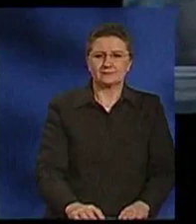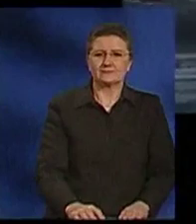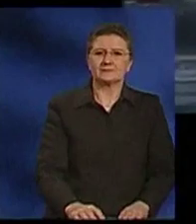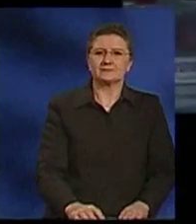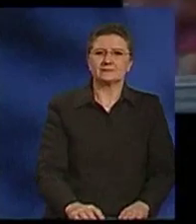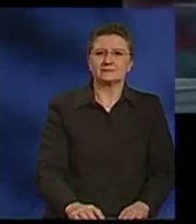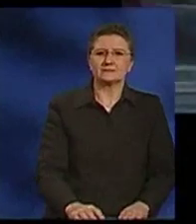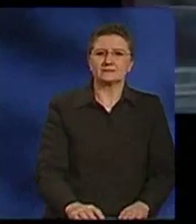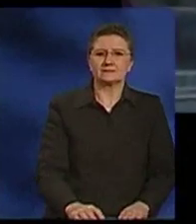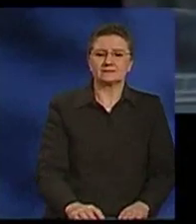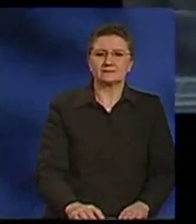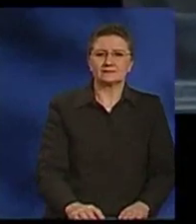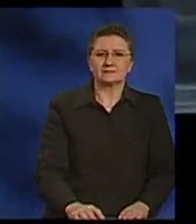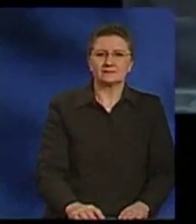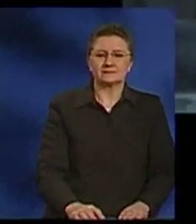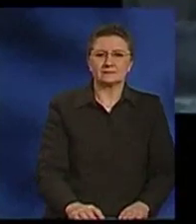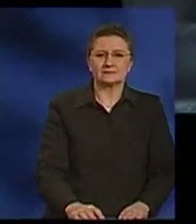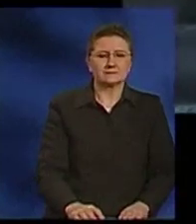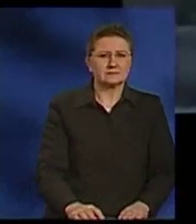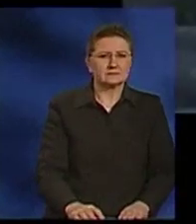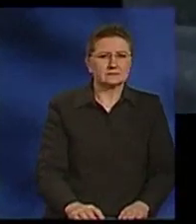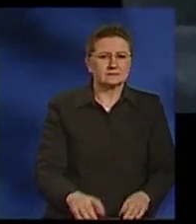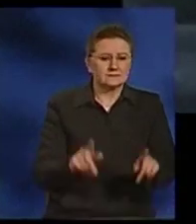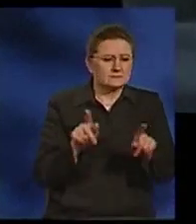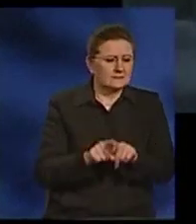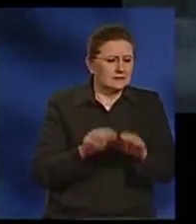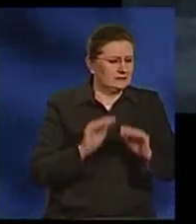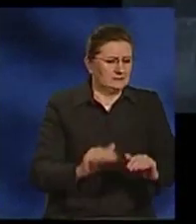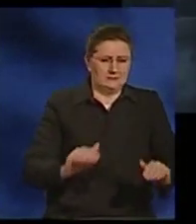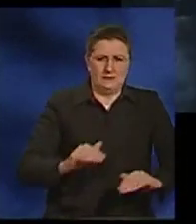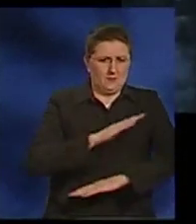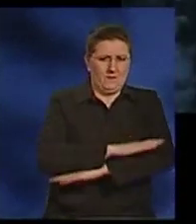пошли Ну, прямо как дети, а?